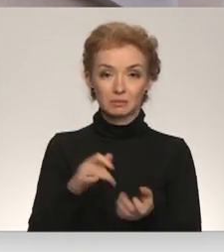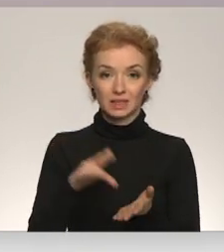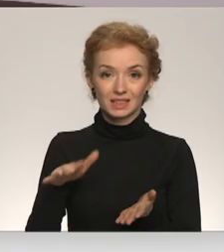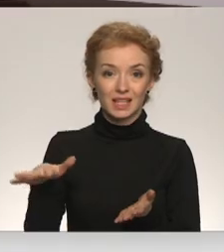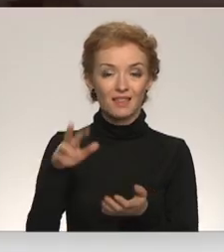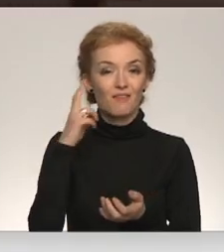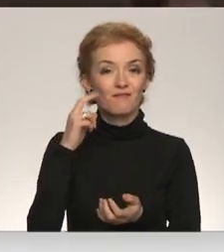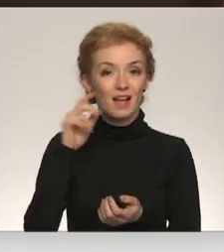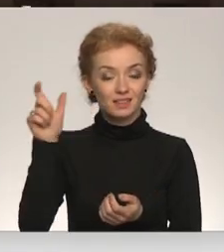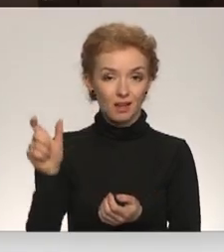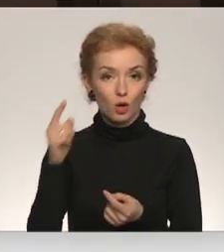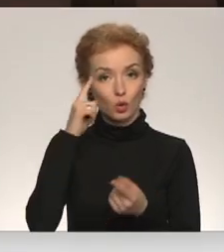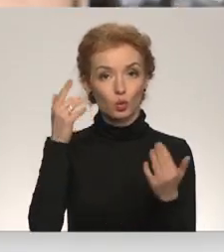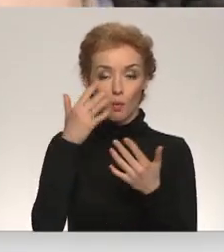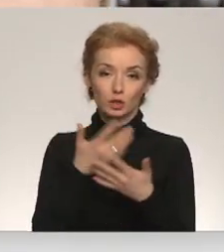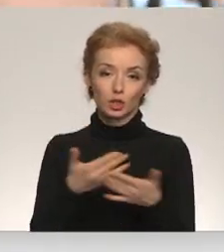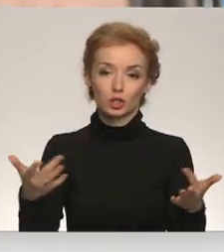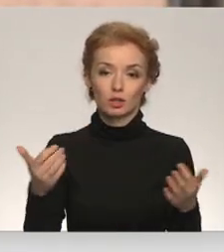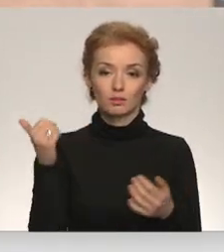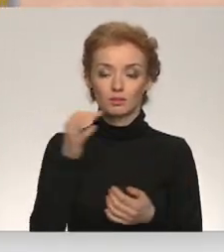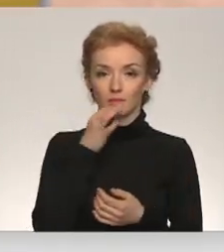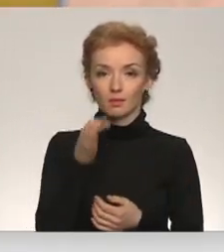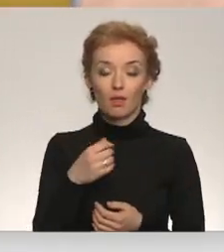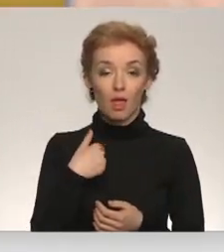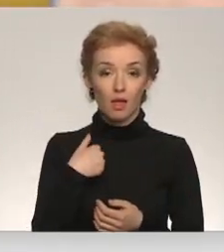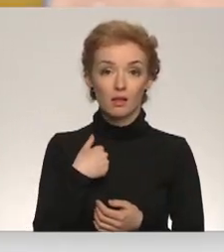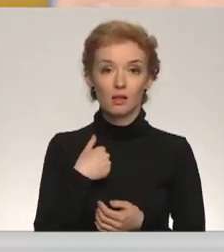sastapto vecāku domas dalās.